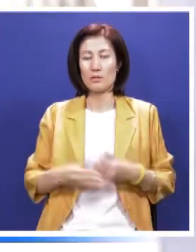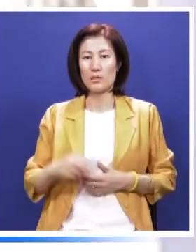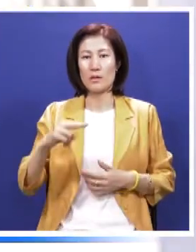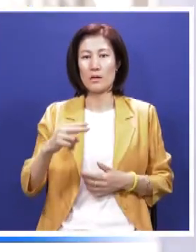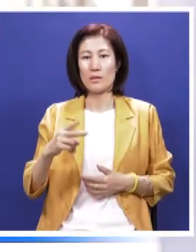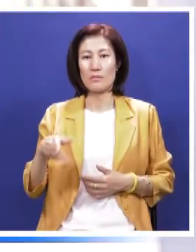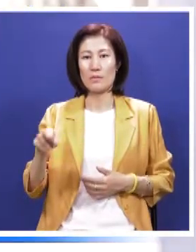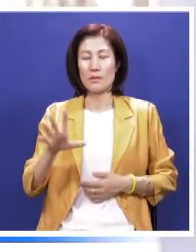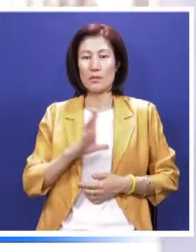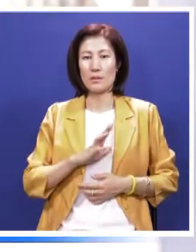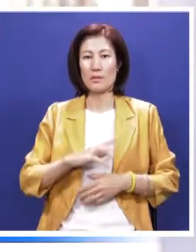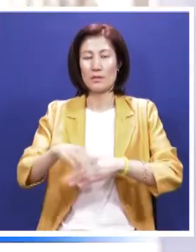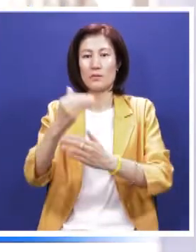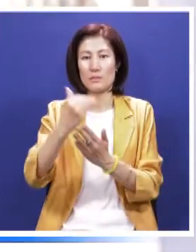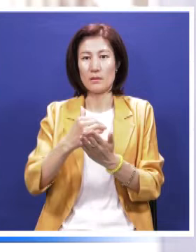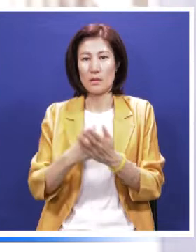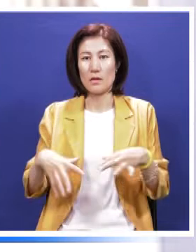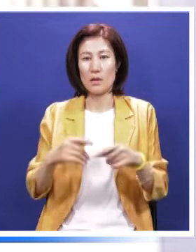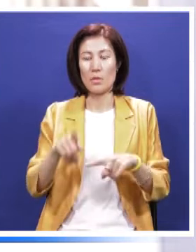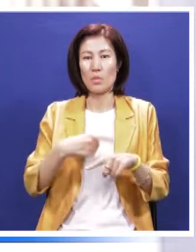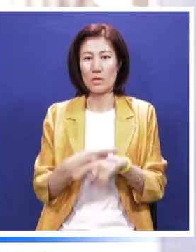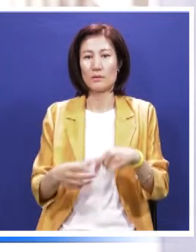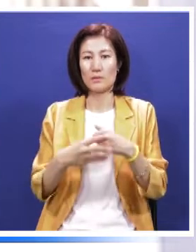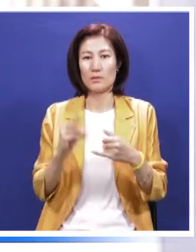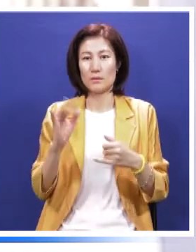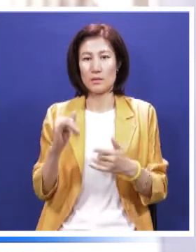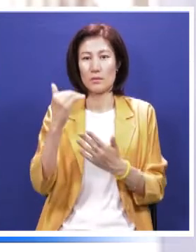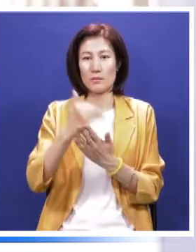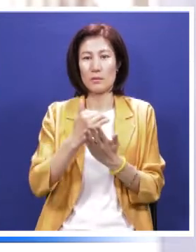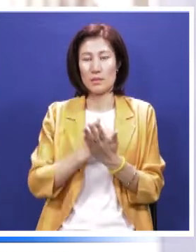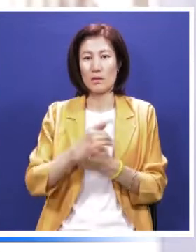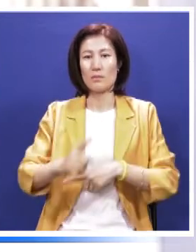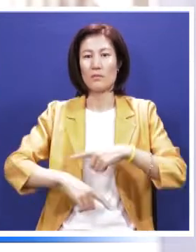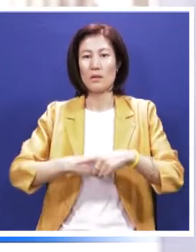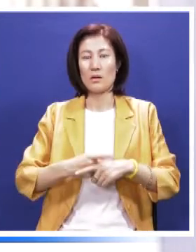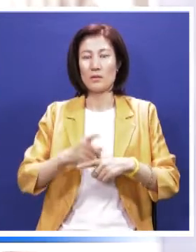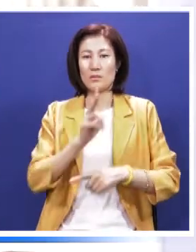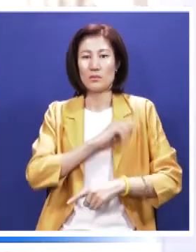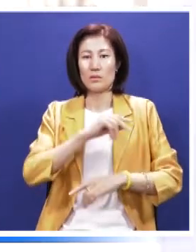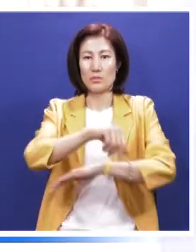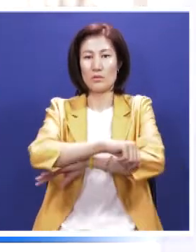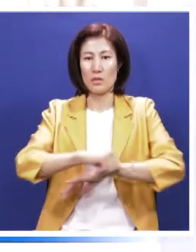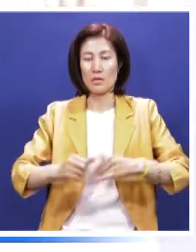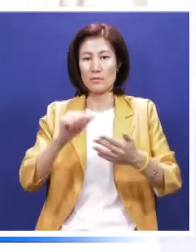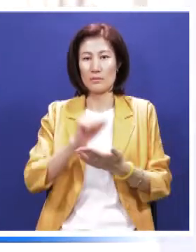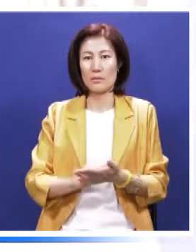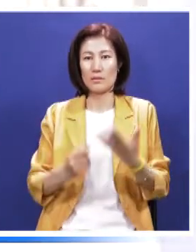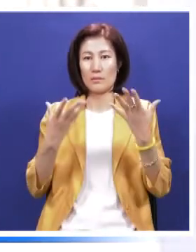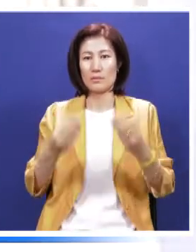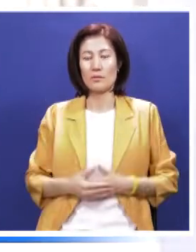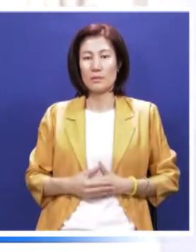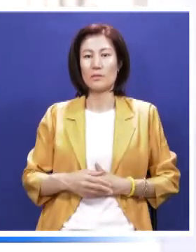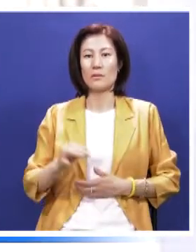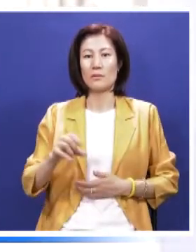арасында тізім бойынша осы жерде біз біріншіден сайлау алды бағдарламамызды және оны іске асыруда жол картамыз негізі бекітілген болатын. Сол бойынша